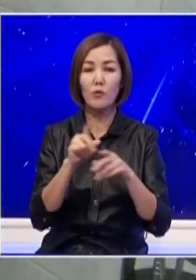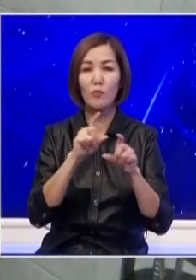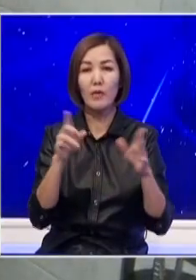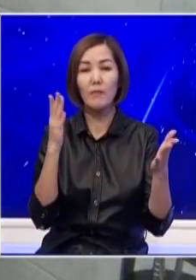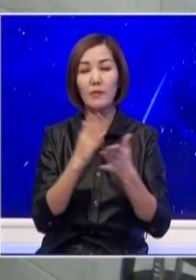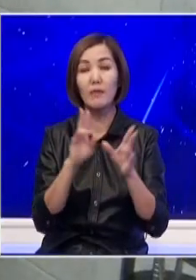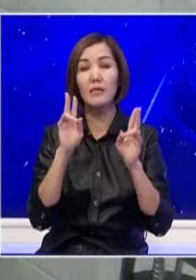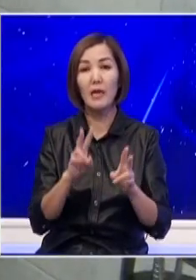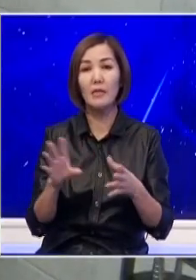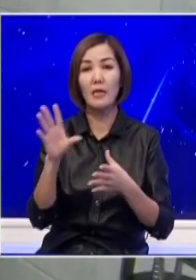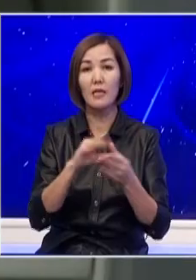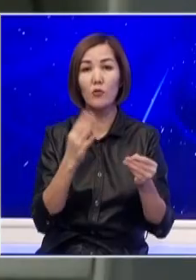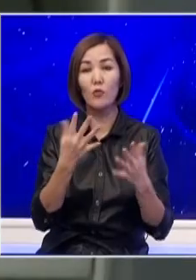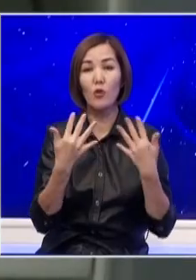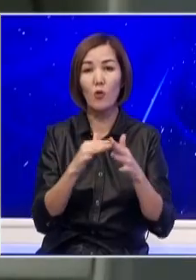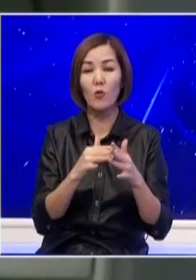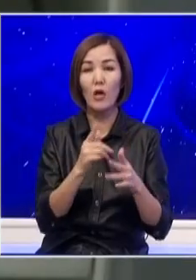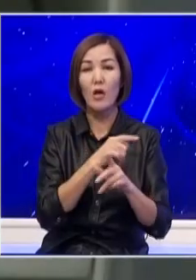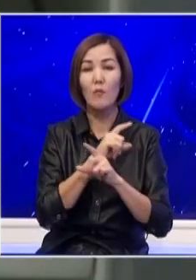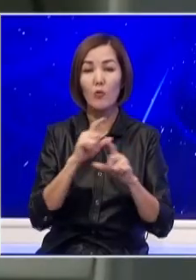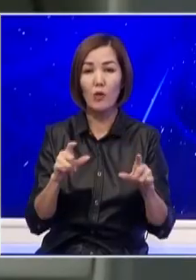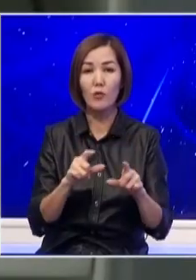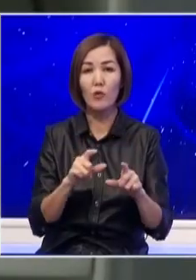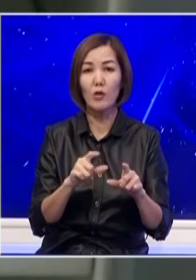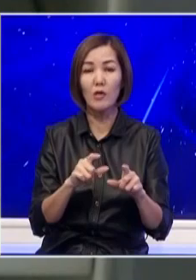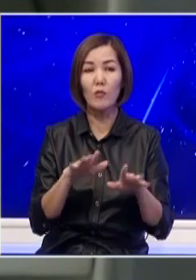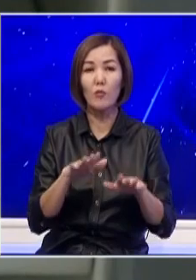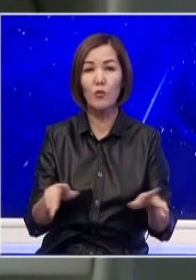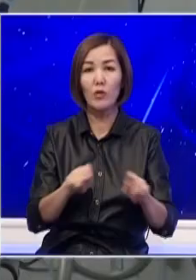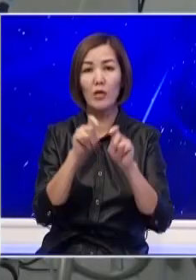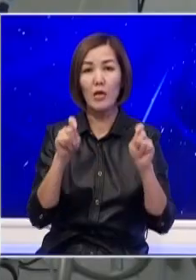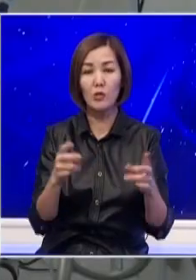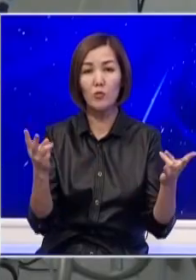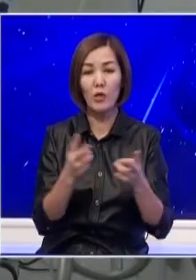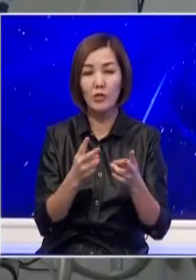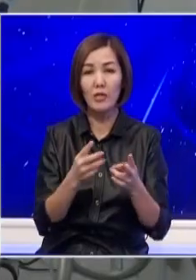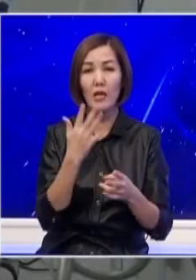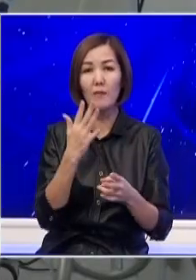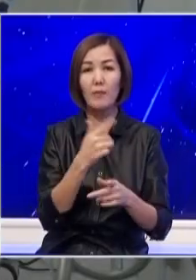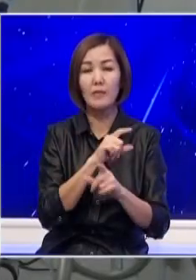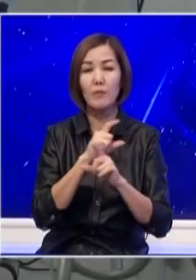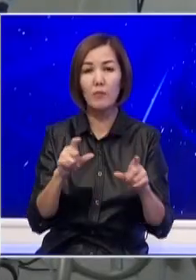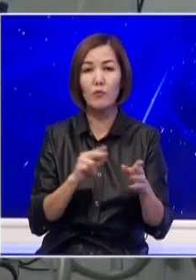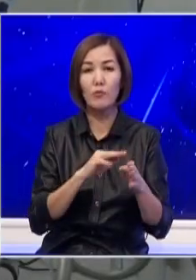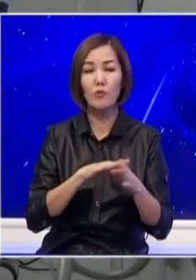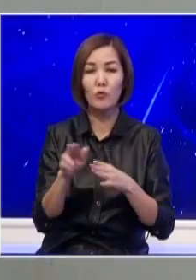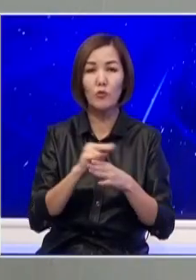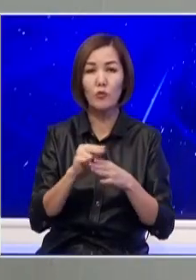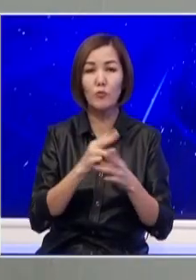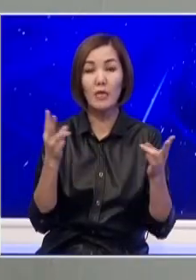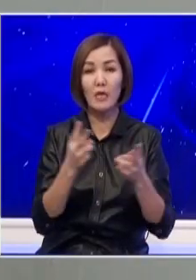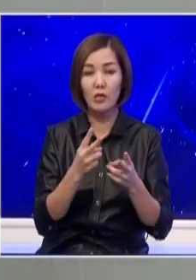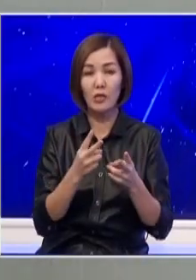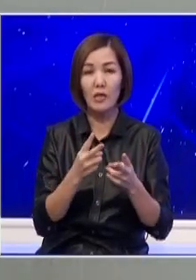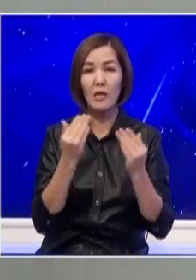Дей тұрғанмен тағы 4 ауылға амбулатория мен пункттер қажет. Оған қоса тағы 5 медпункт жөндеу жұмыстарын қажет